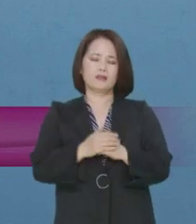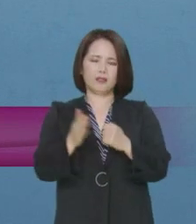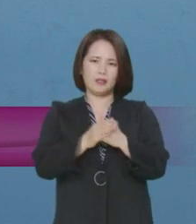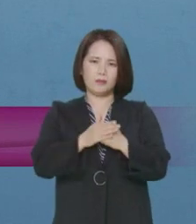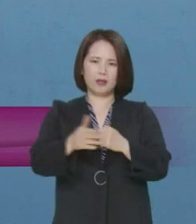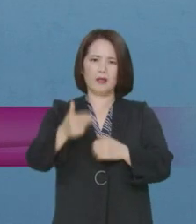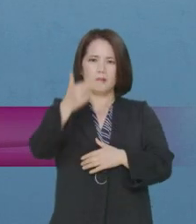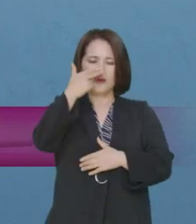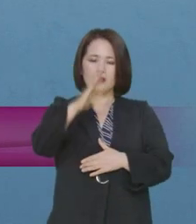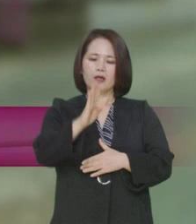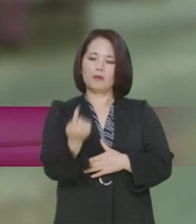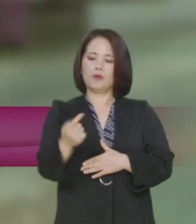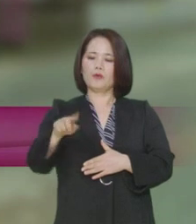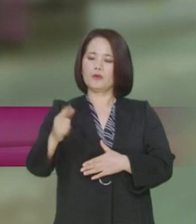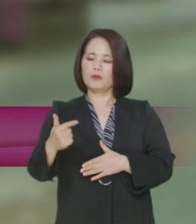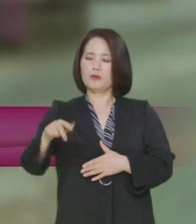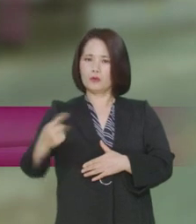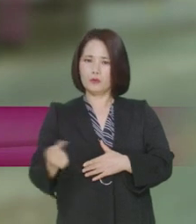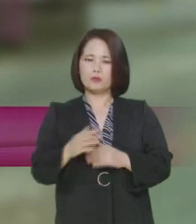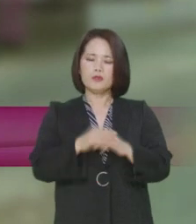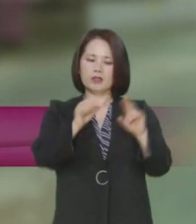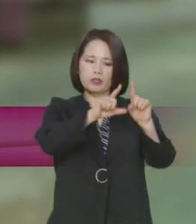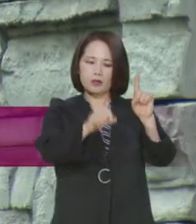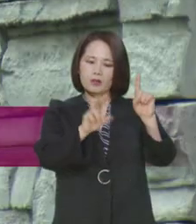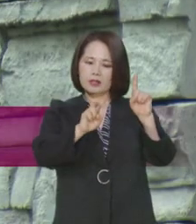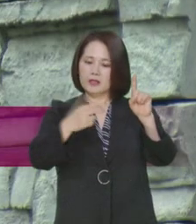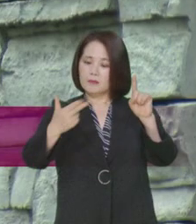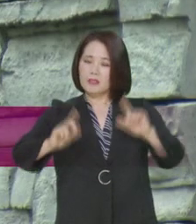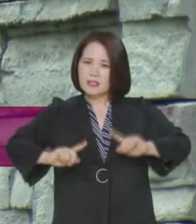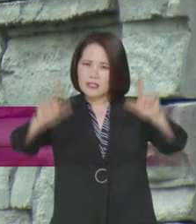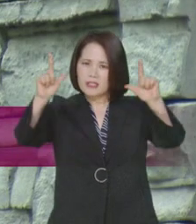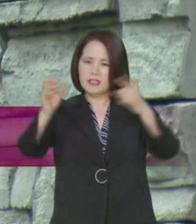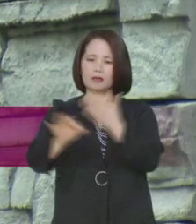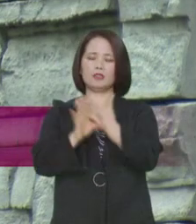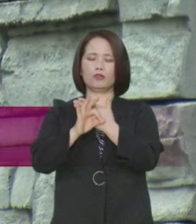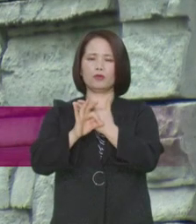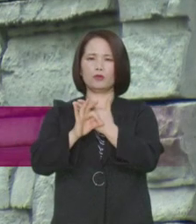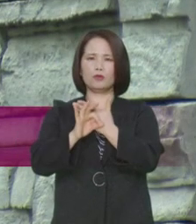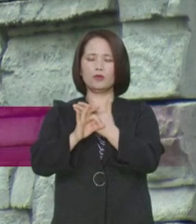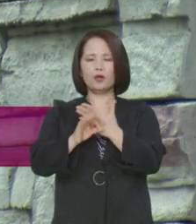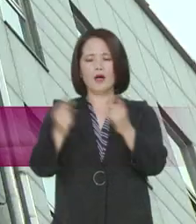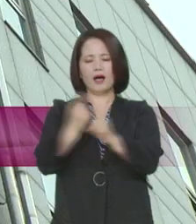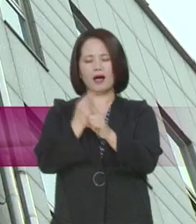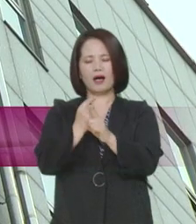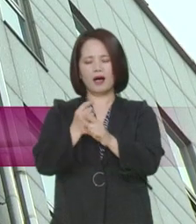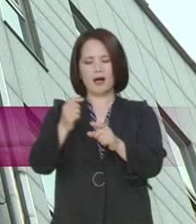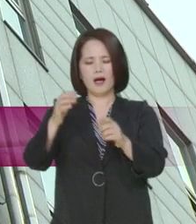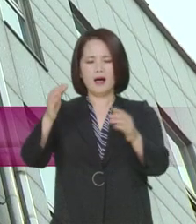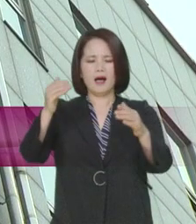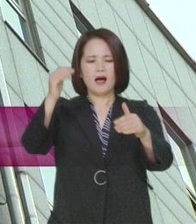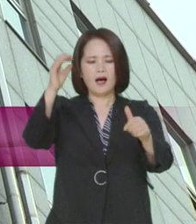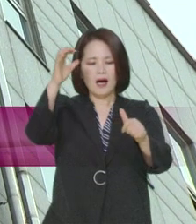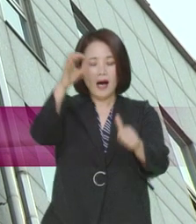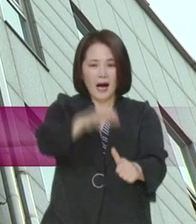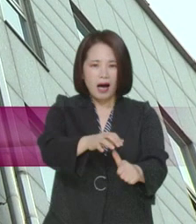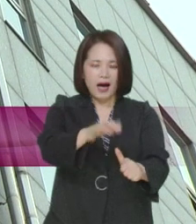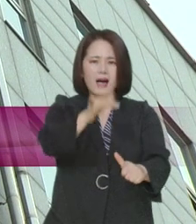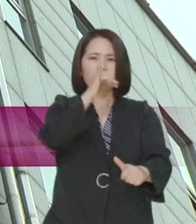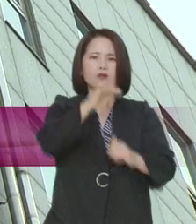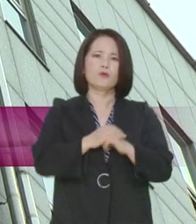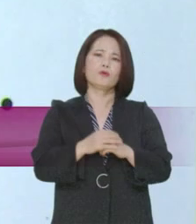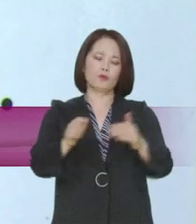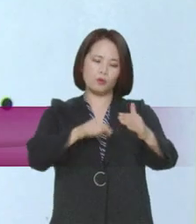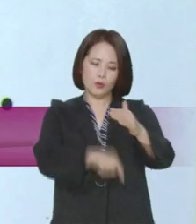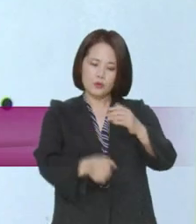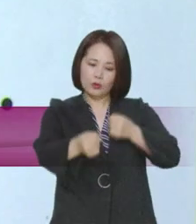27일 고 2 해당 병원의 의해서 일시적으로 딜러를 중단 시킨 뒤에 그 두 차례 거쳐 실내 조도 글 실시했습니다